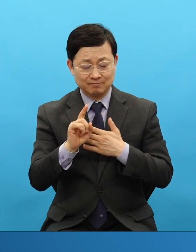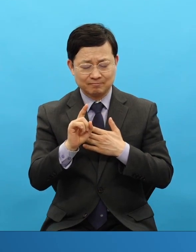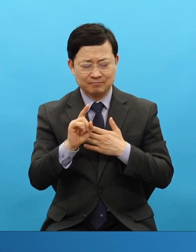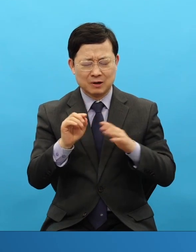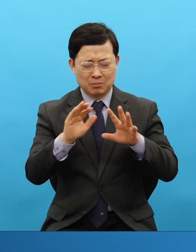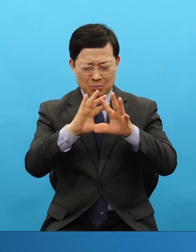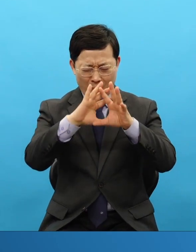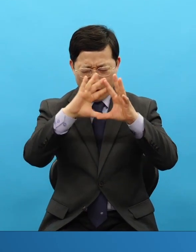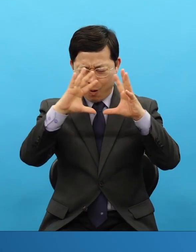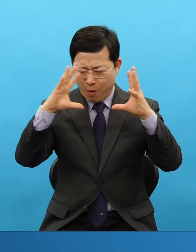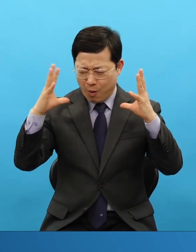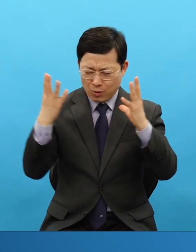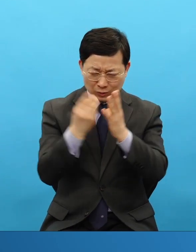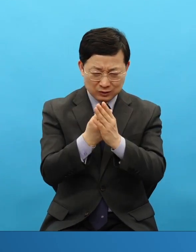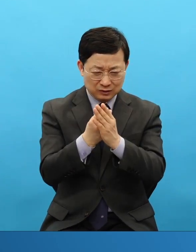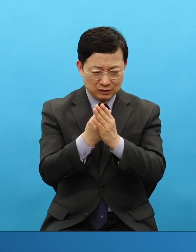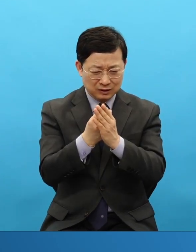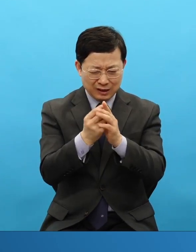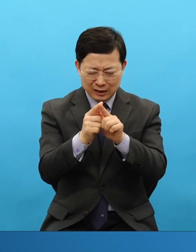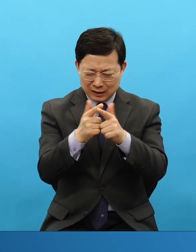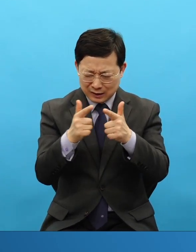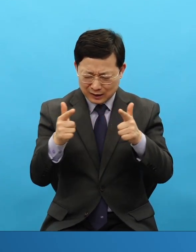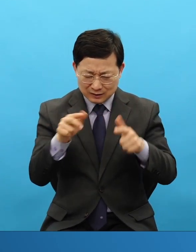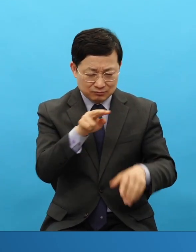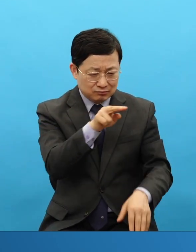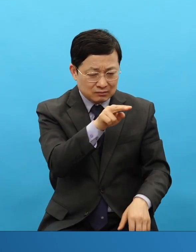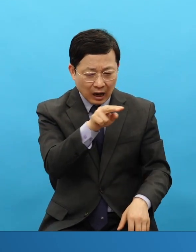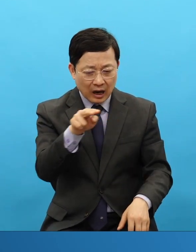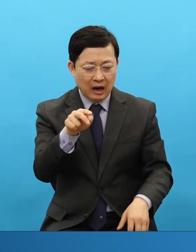모든 것이요 하나님이 준비하셨음을